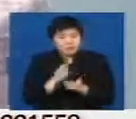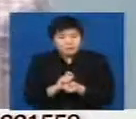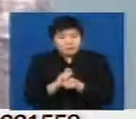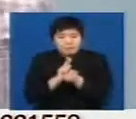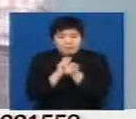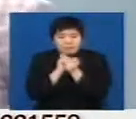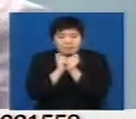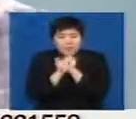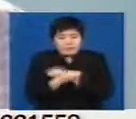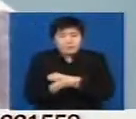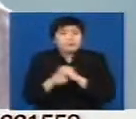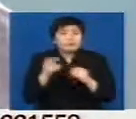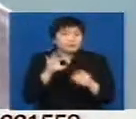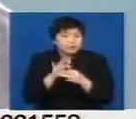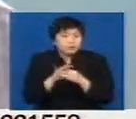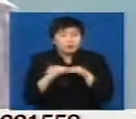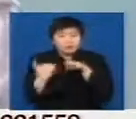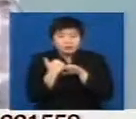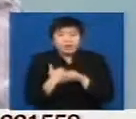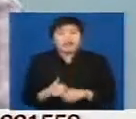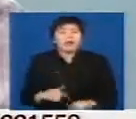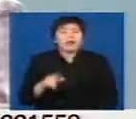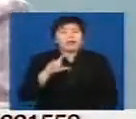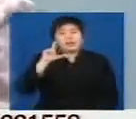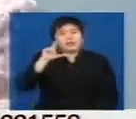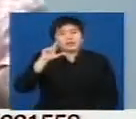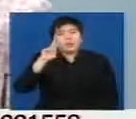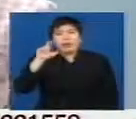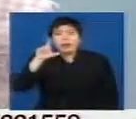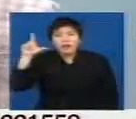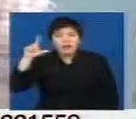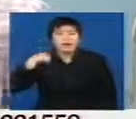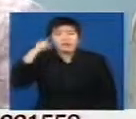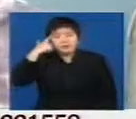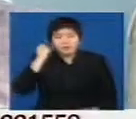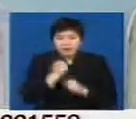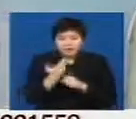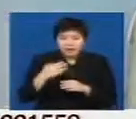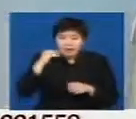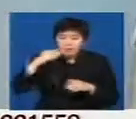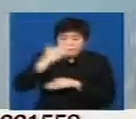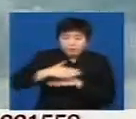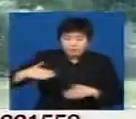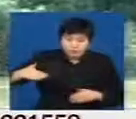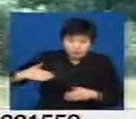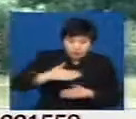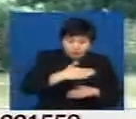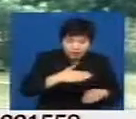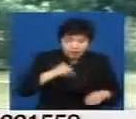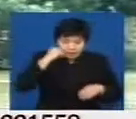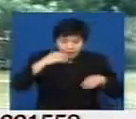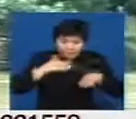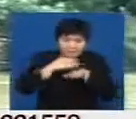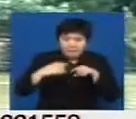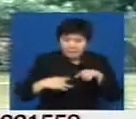การคมนาคมใช่ไหมสองล้านนะฮะว่าเส้นนั้นอ่ะทำยังไงที่จะไม่ขวางทางน้ำ ครับแต่ว่าท้ายที่สุดแล้วทุกอย่